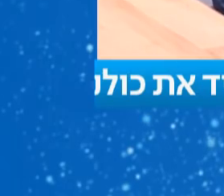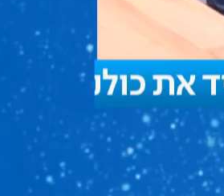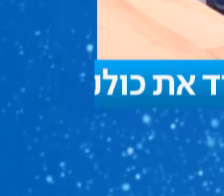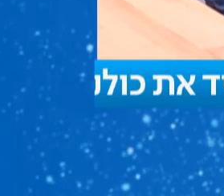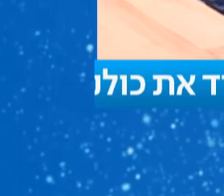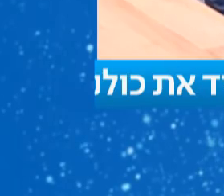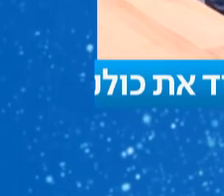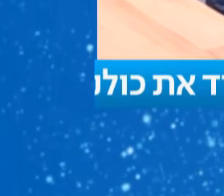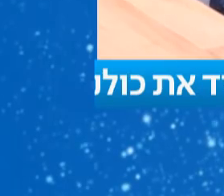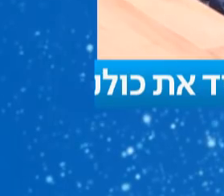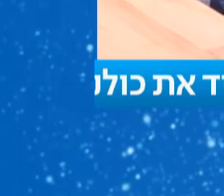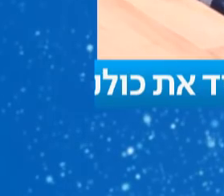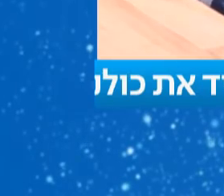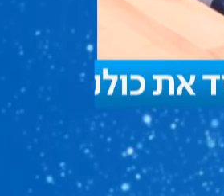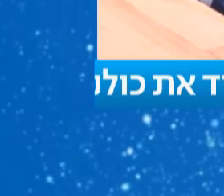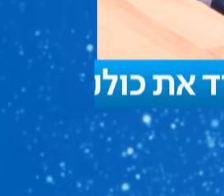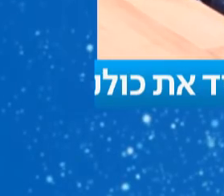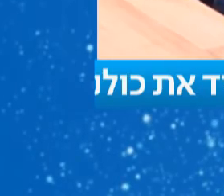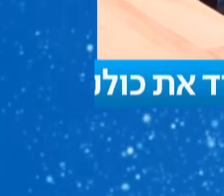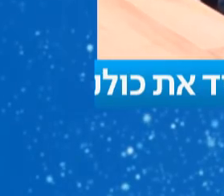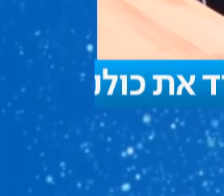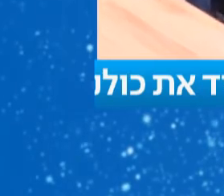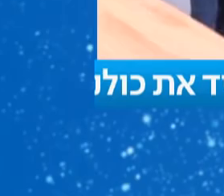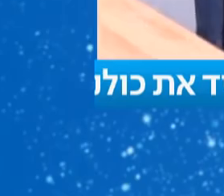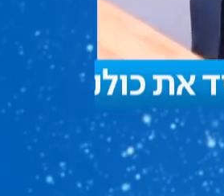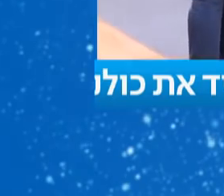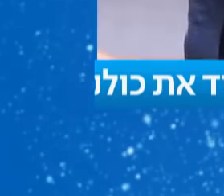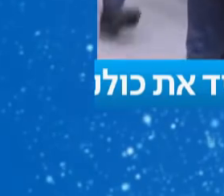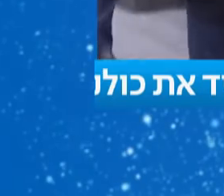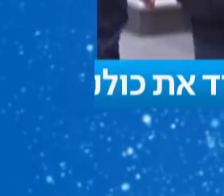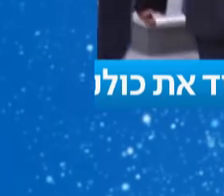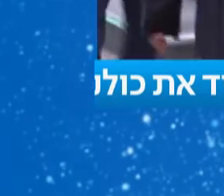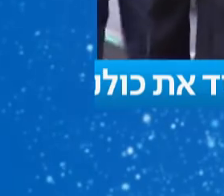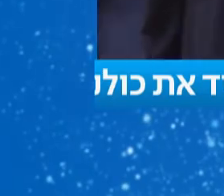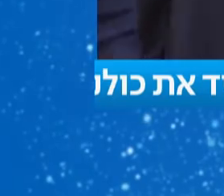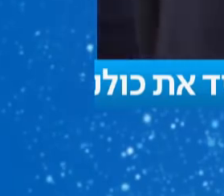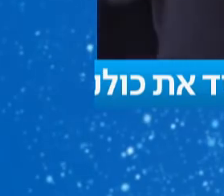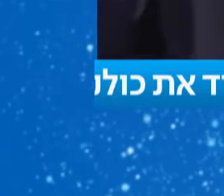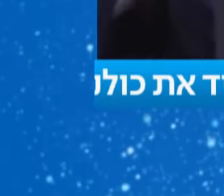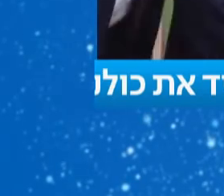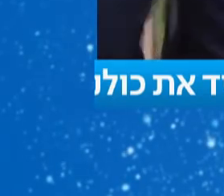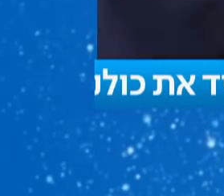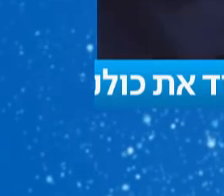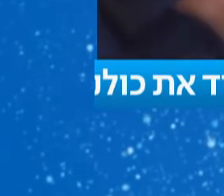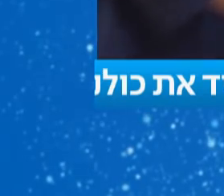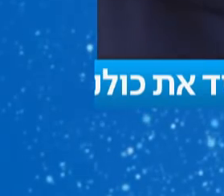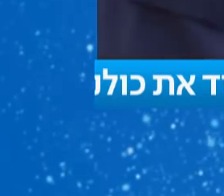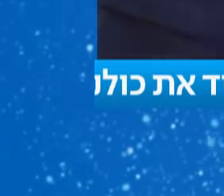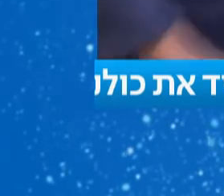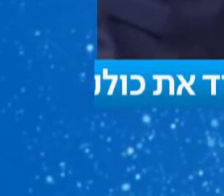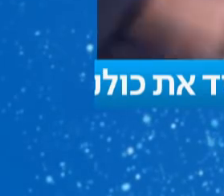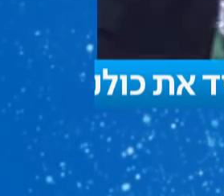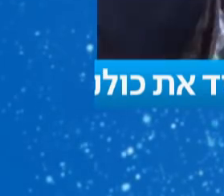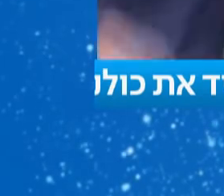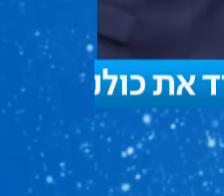וצריך לומר, זה חלק מקמפיין רחב יותר, שנועד להביא את קולות הימין הקיצוני, חלק ממנו זאת הסיסמה שבאה בימים האחרונים, ליכוד